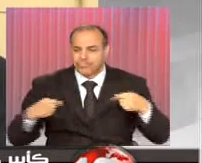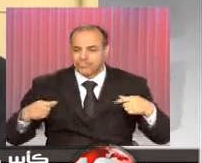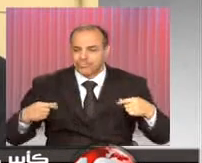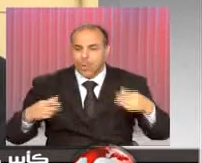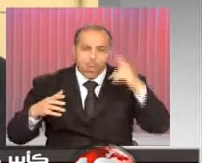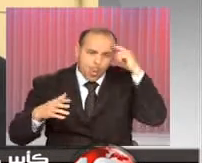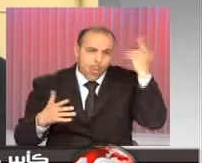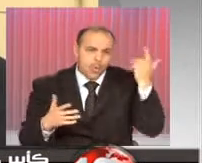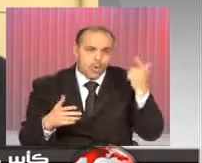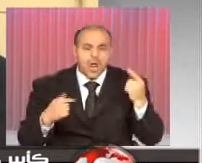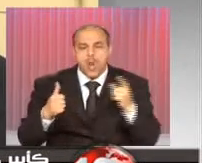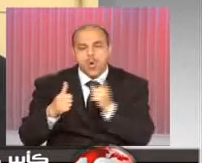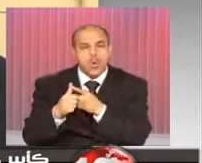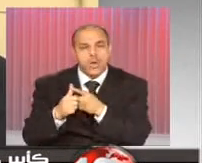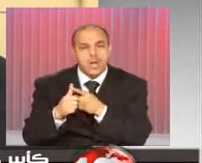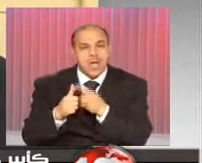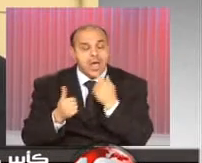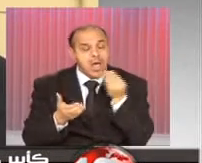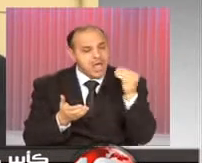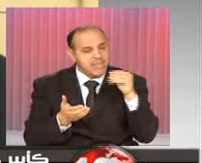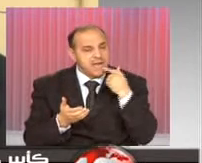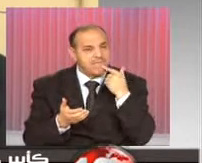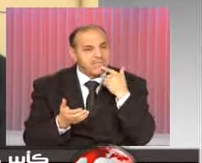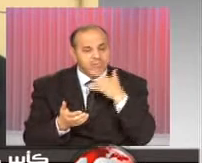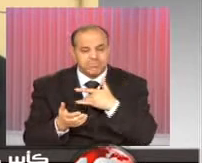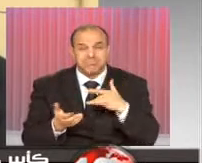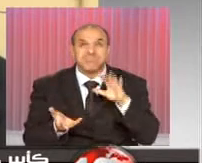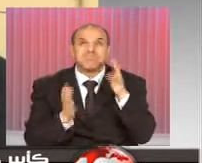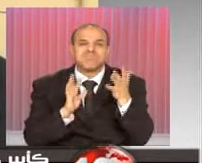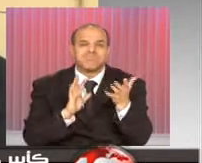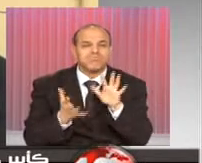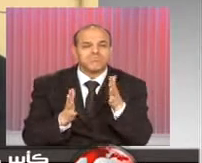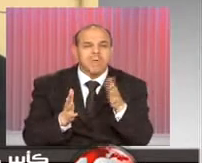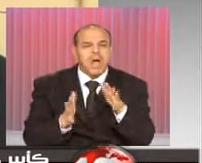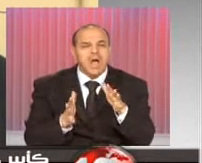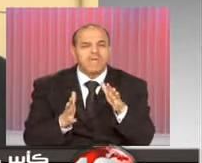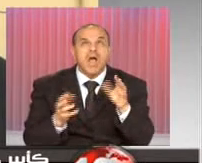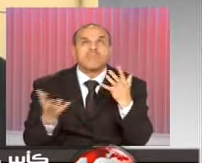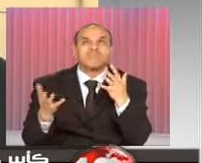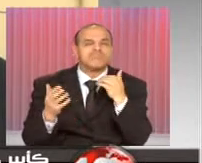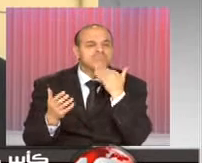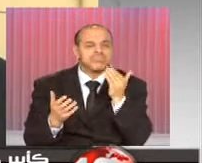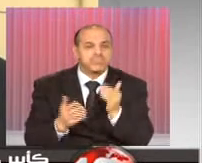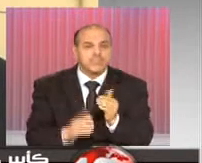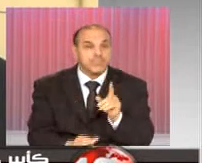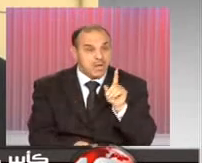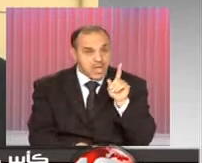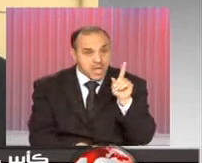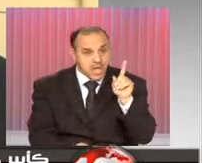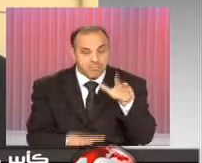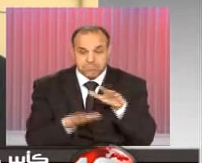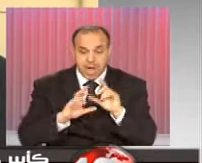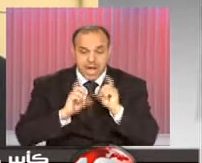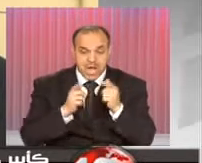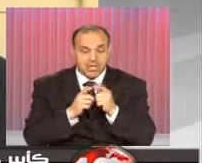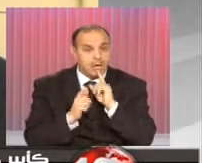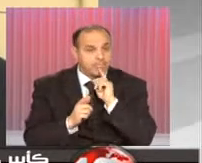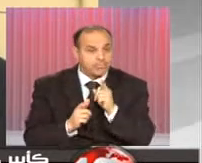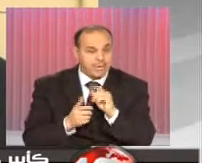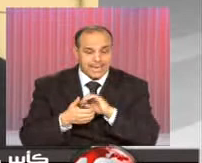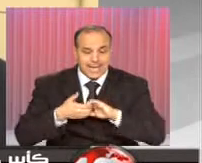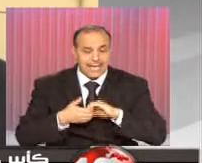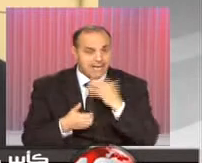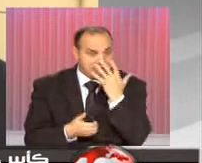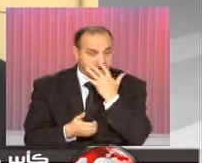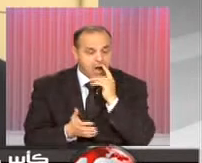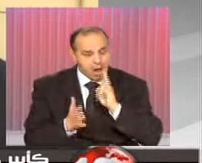من منافسات الدور الأول، بالإضافة إلى الظروف المناخية غير المستقرة في هذه الفترة. واتخذت اللجنة التنفيذية للاتحاد